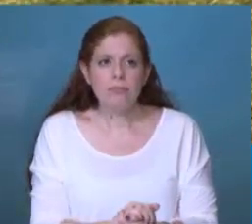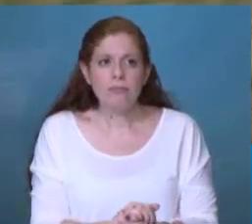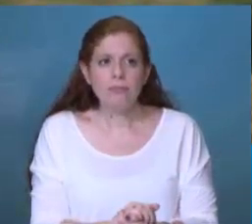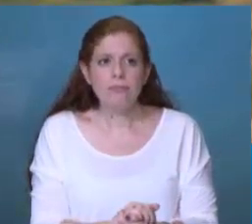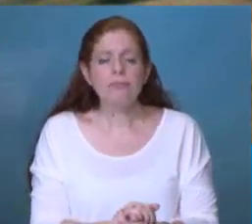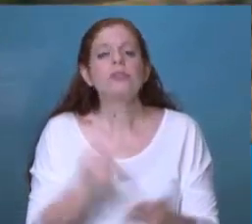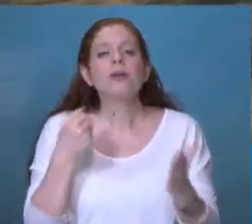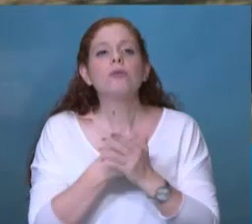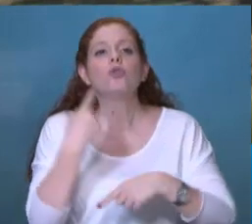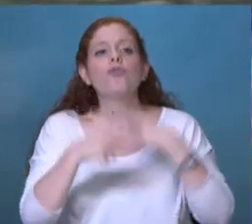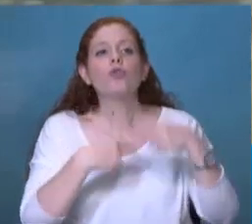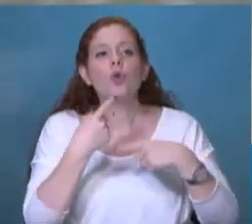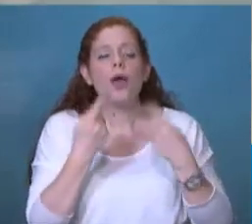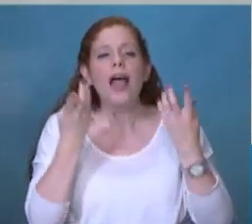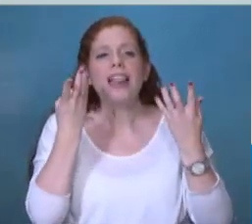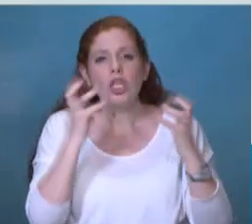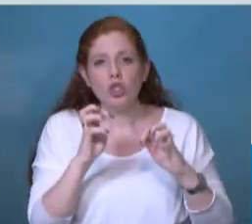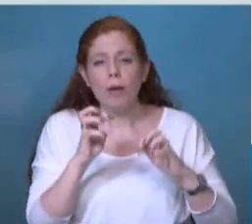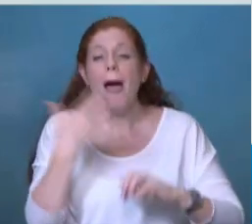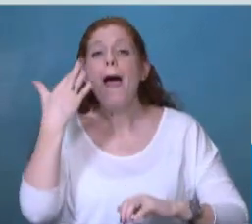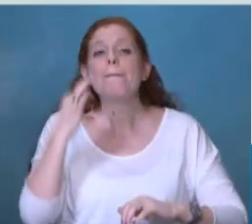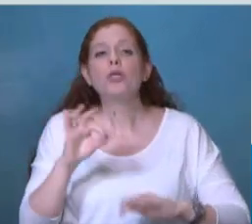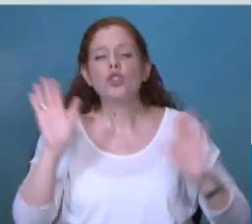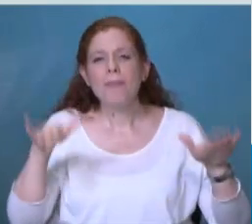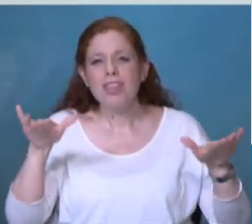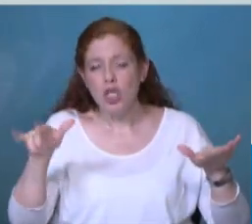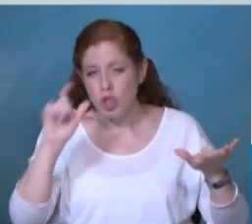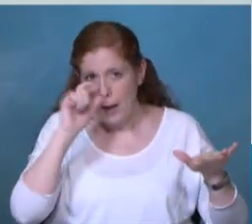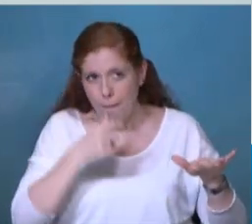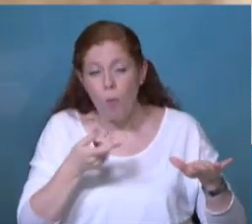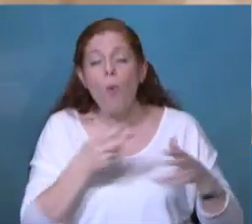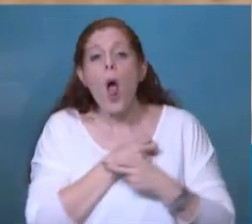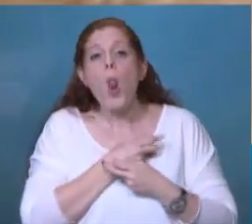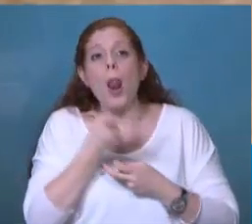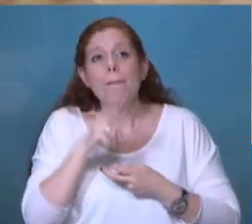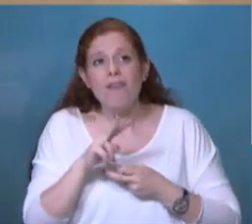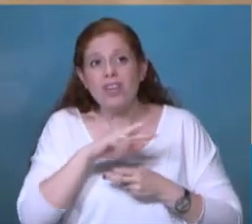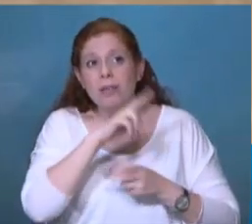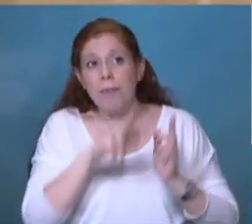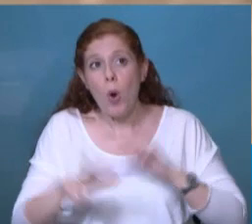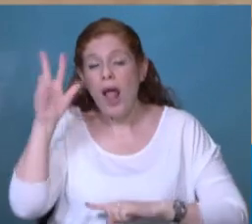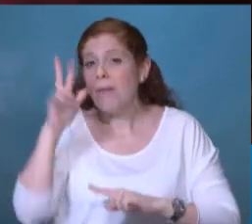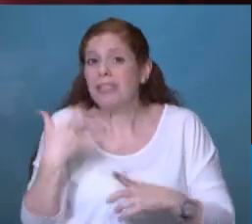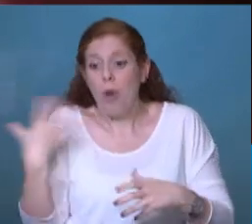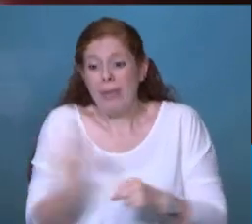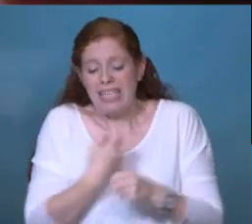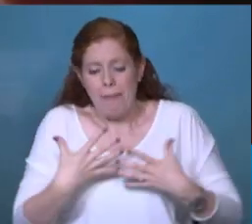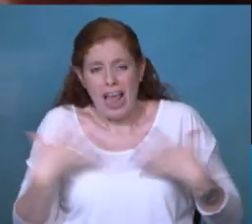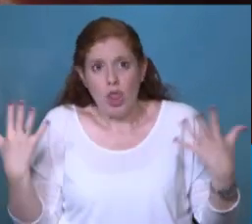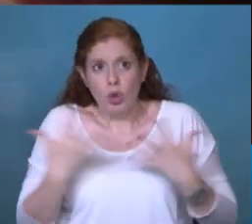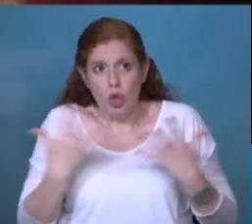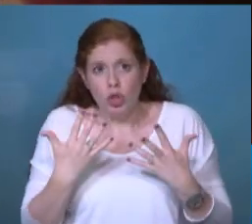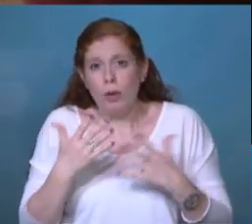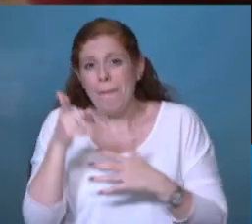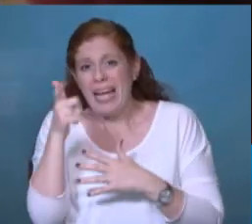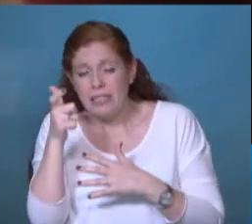בסוף שנות ה-90 הורלו למוות 50 נשרים בגולן. מאז הם לא מצליחים להתאושש מההרעלות, הציד וכל מה שפוגע